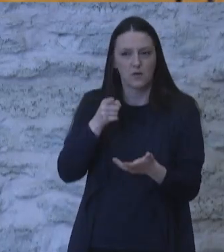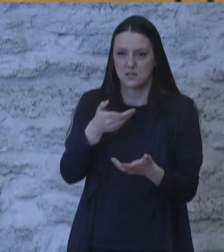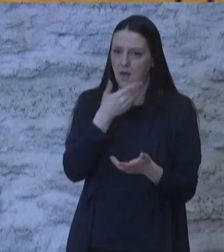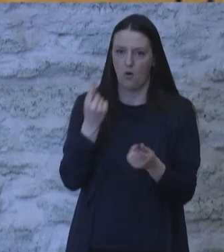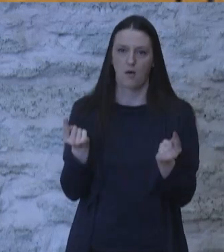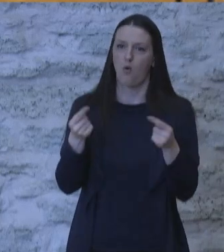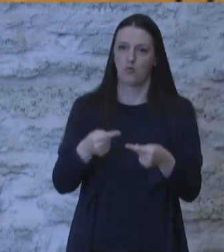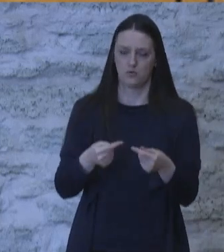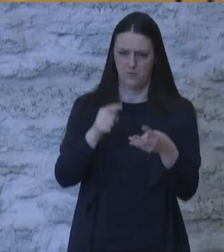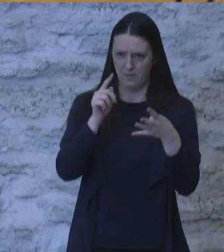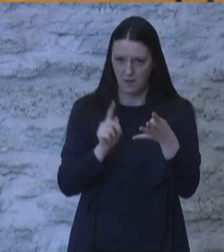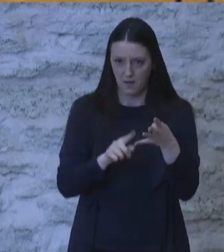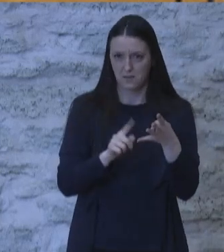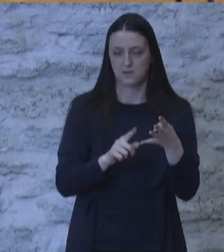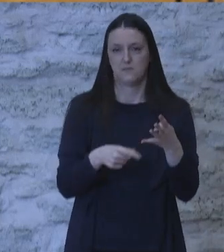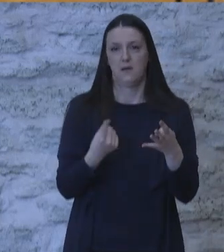Jätkan.